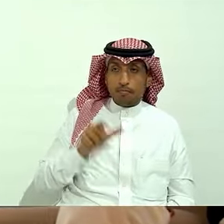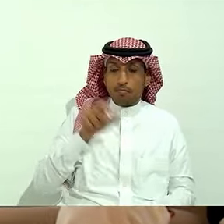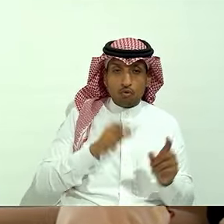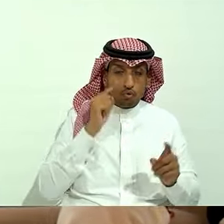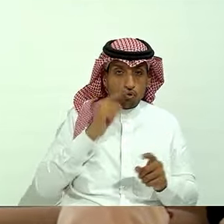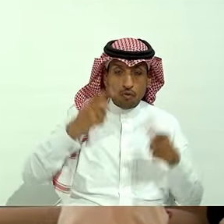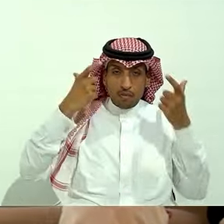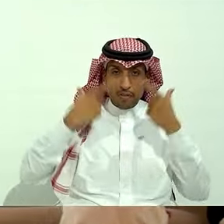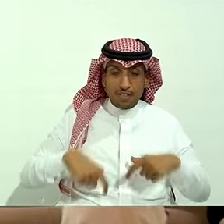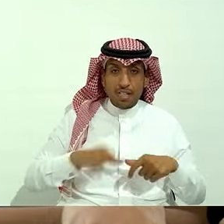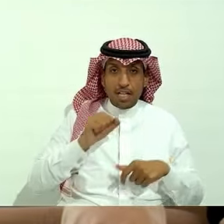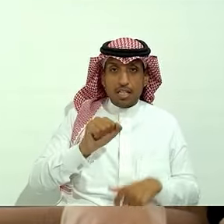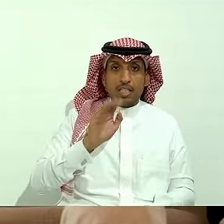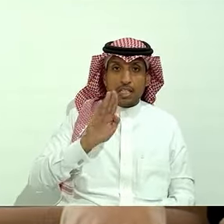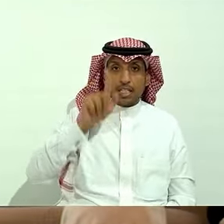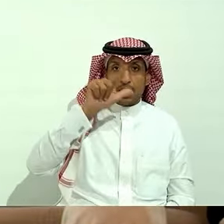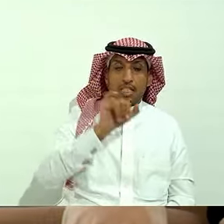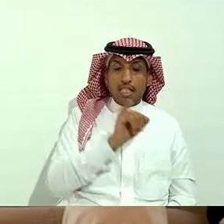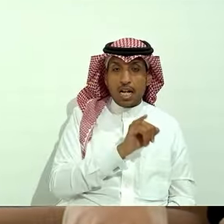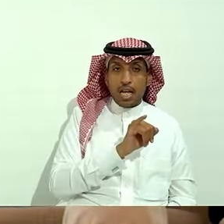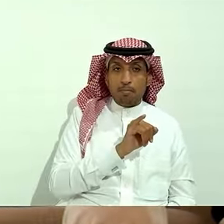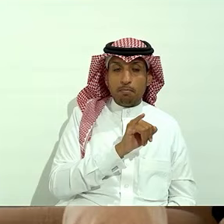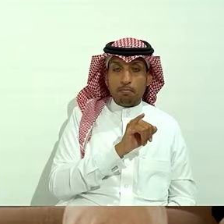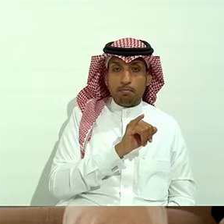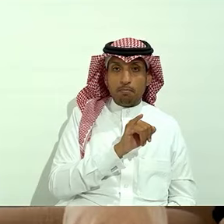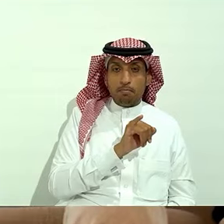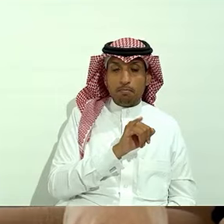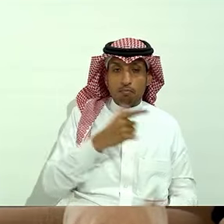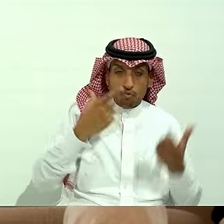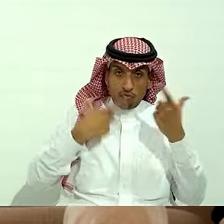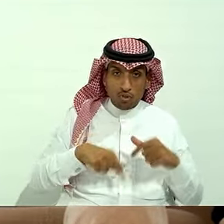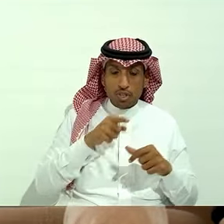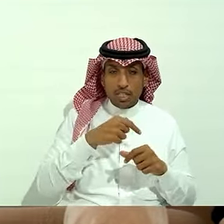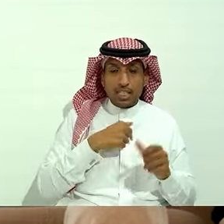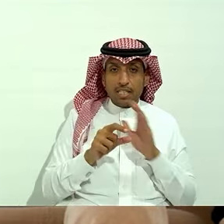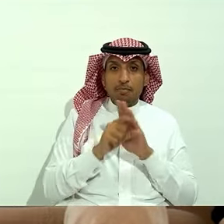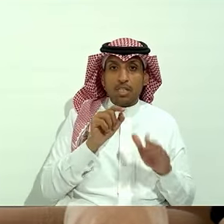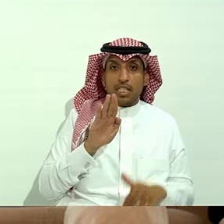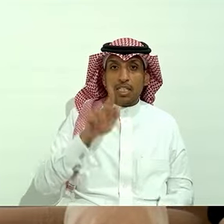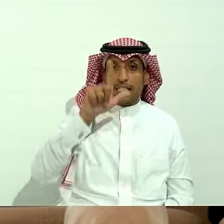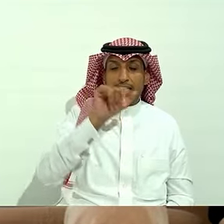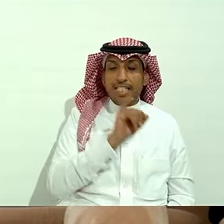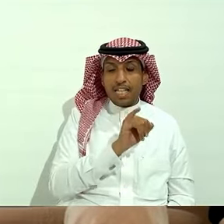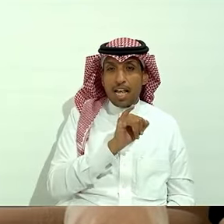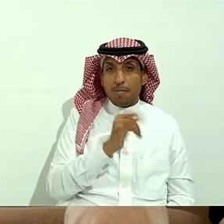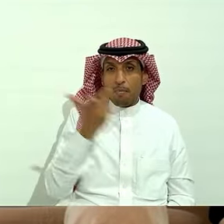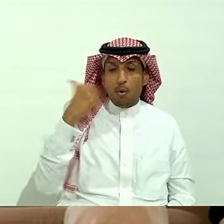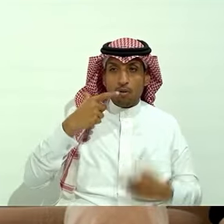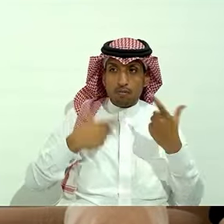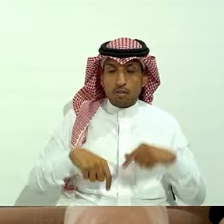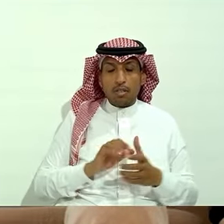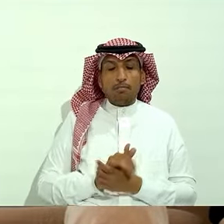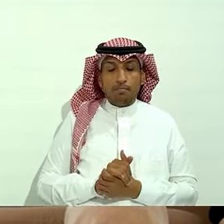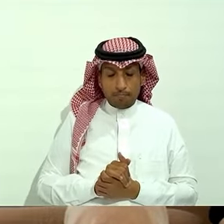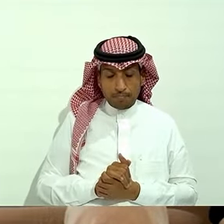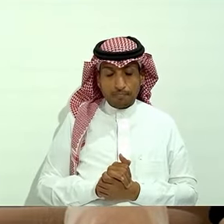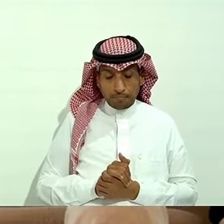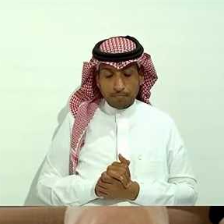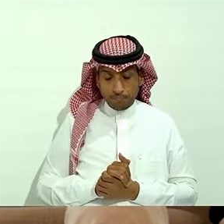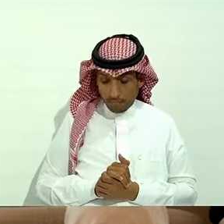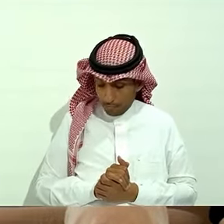اللي كان قبيله بني سليم، احكي لل كيف الفستان اللي قلتي لي قبيله بني سليم اللي في وحده